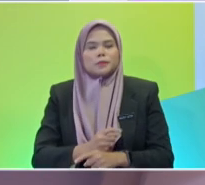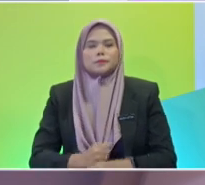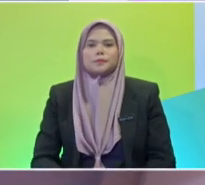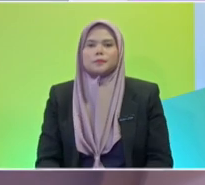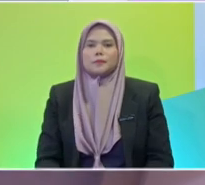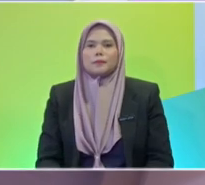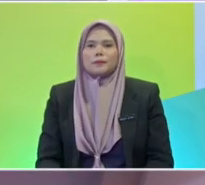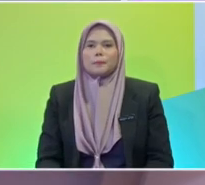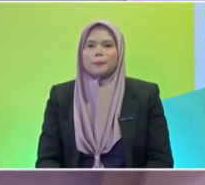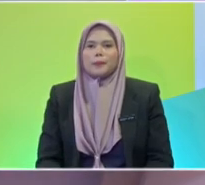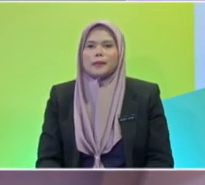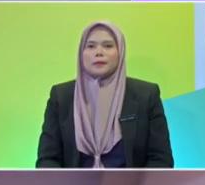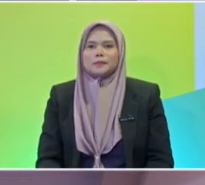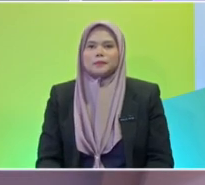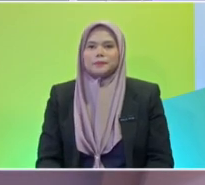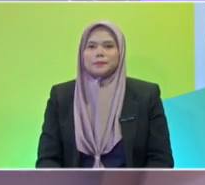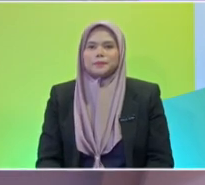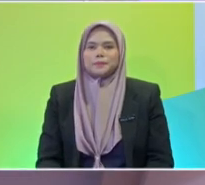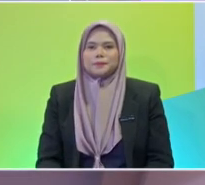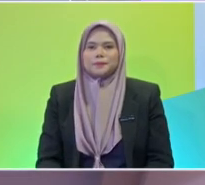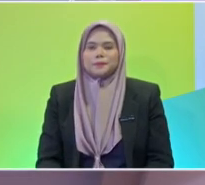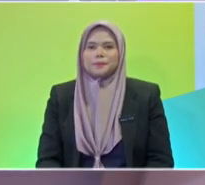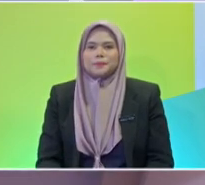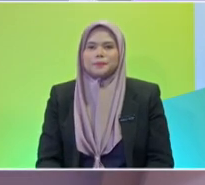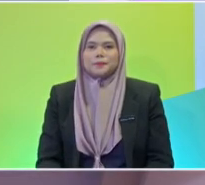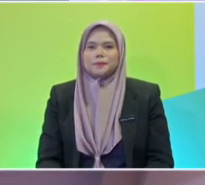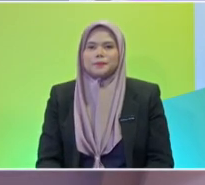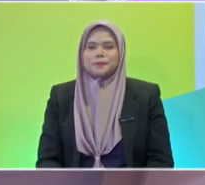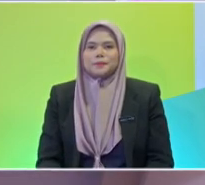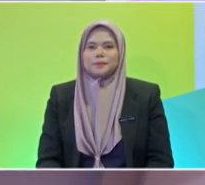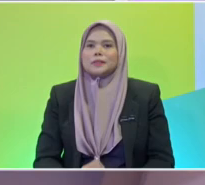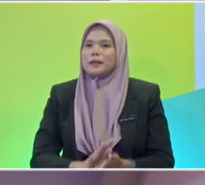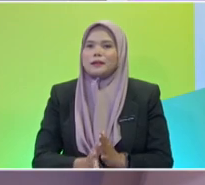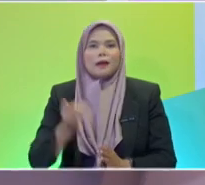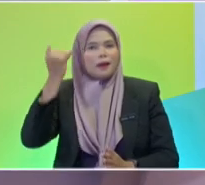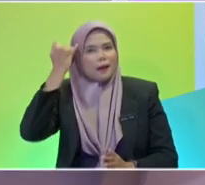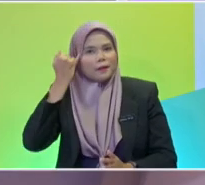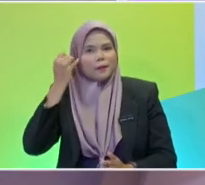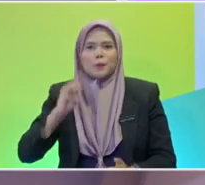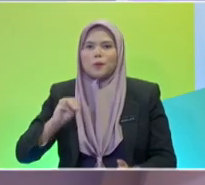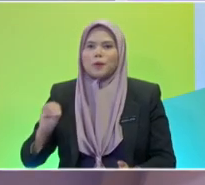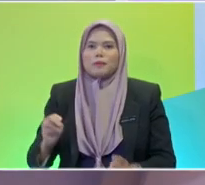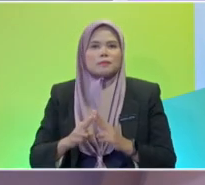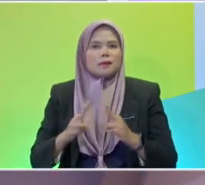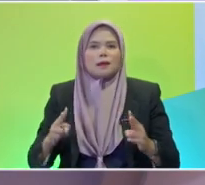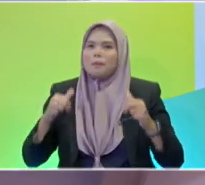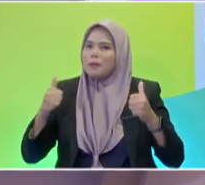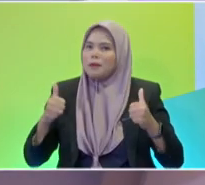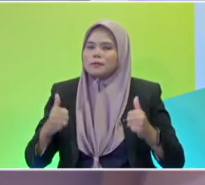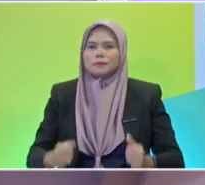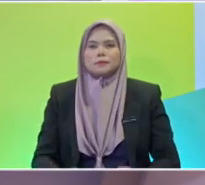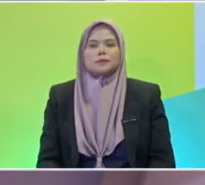dapat banyak lagi ice cream dan Beger dan sebagainya jadi hideu anak-anak murid kita ini sangat hebat daripada